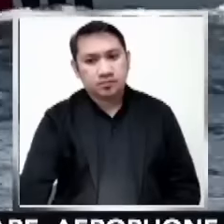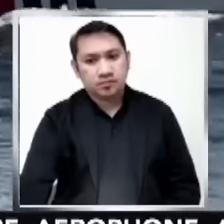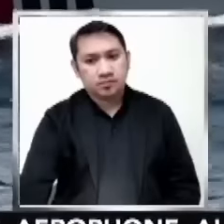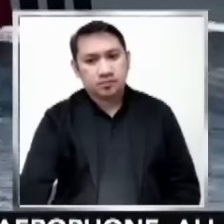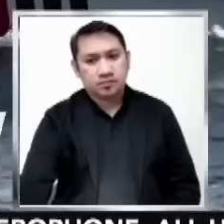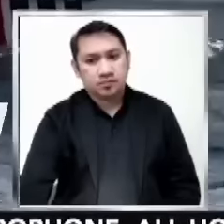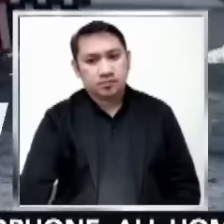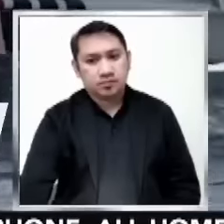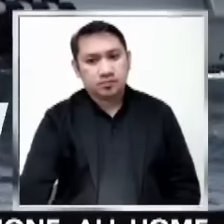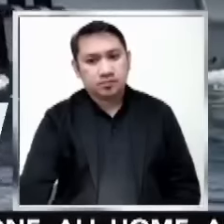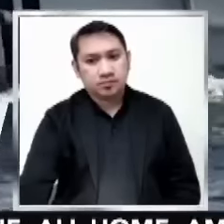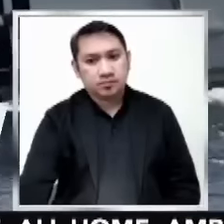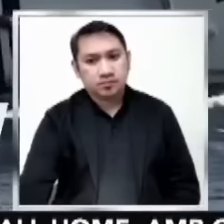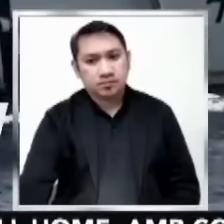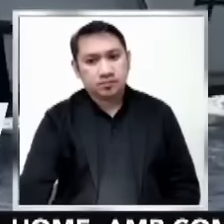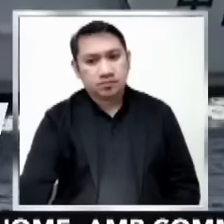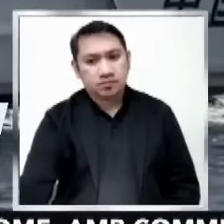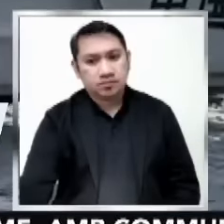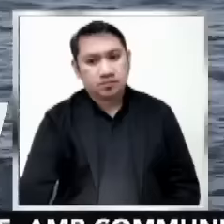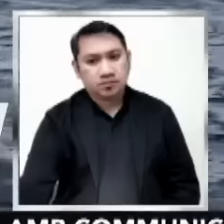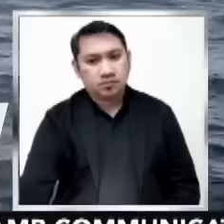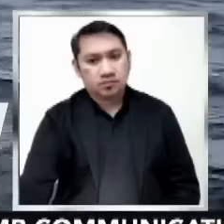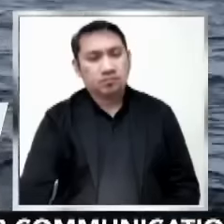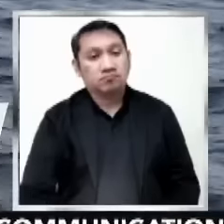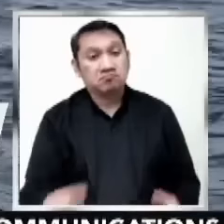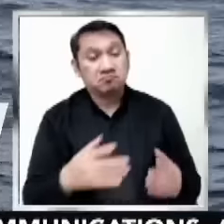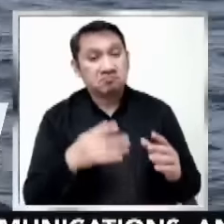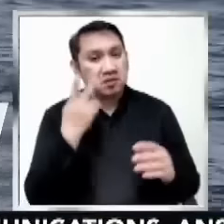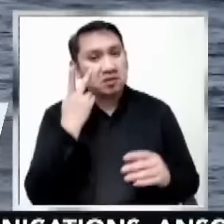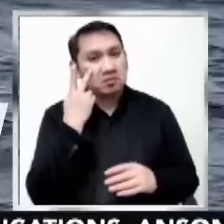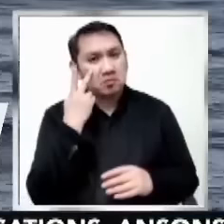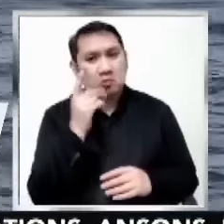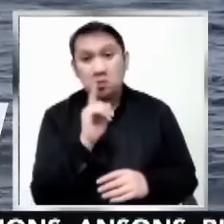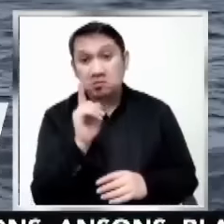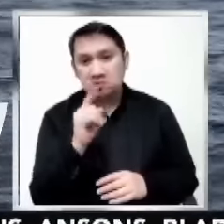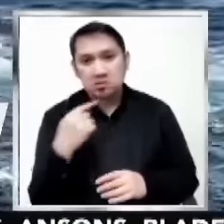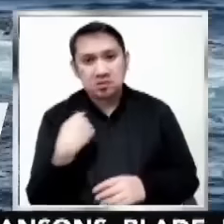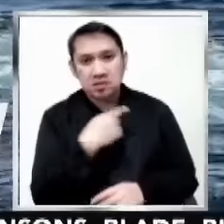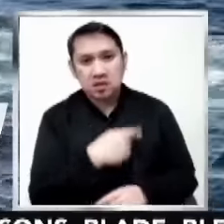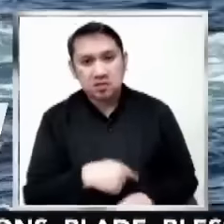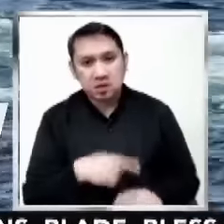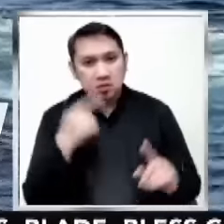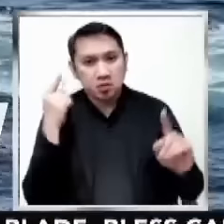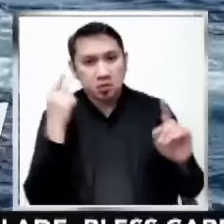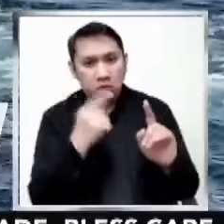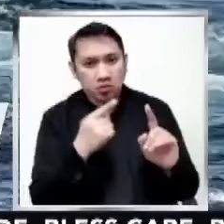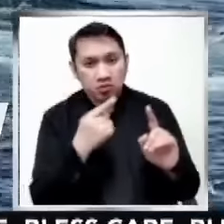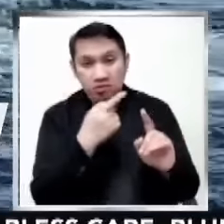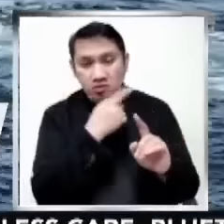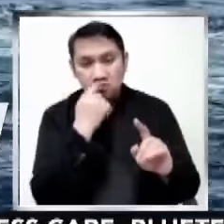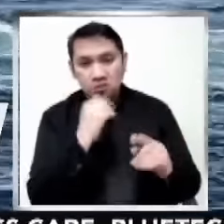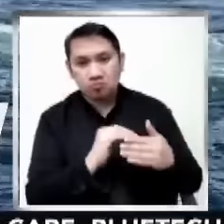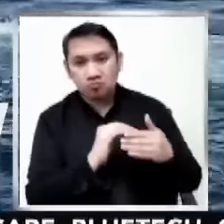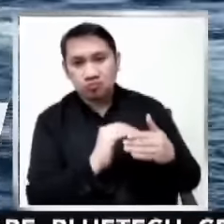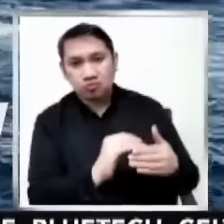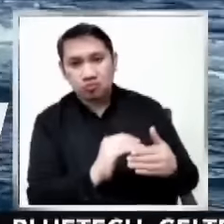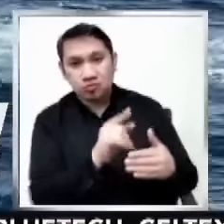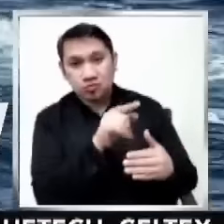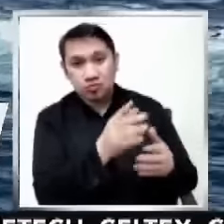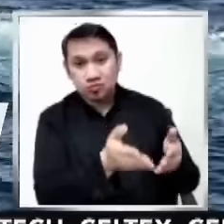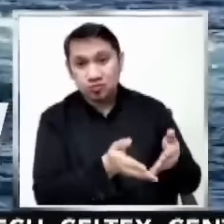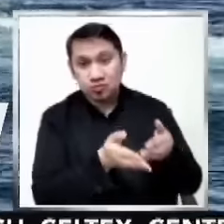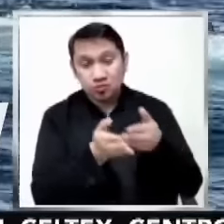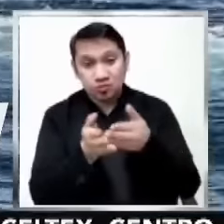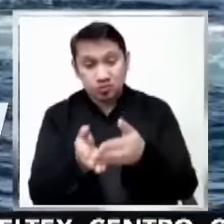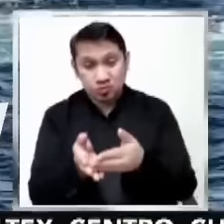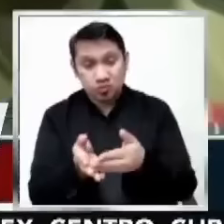Malinaw daw na pananagot ang adhikain ng China sa ginawa nitong pangaharang muli sa resupply mission patungong BRP Sierra Madre